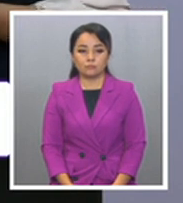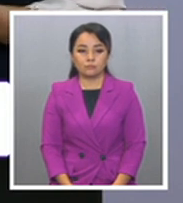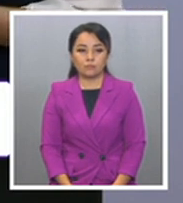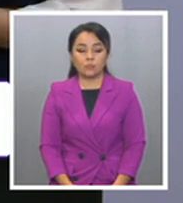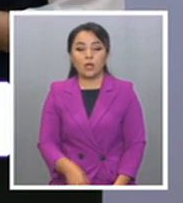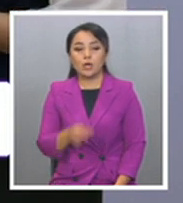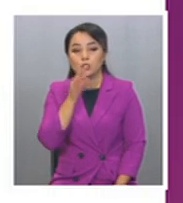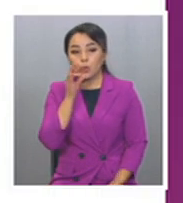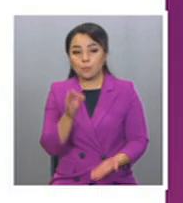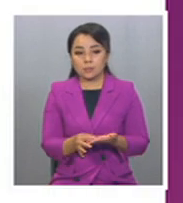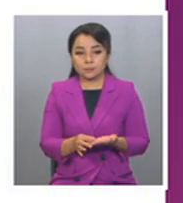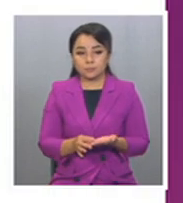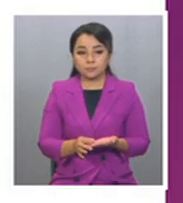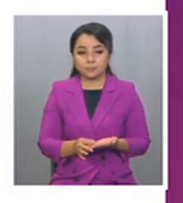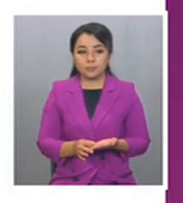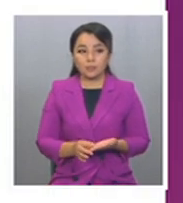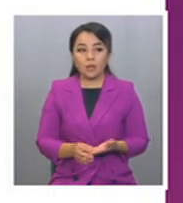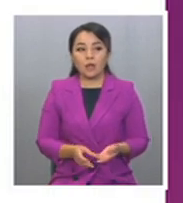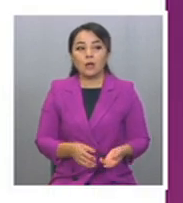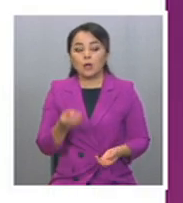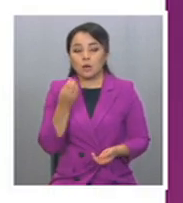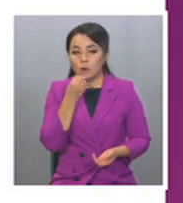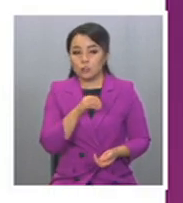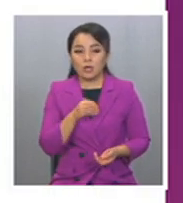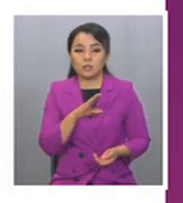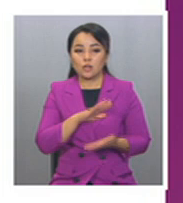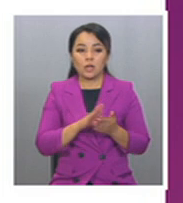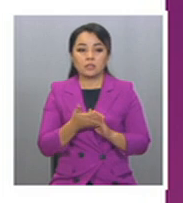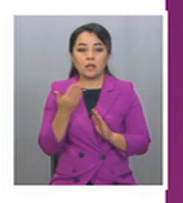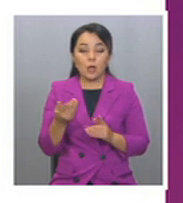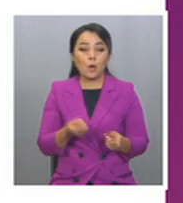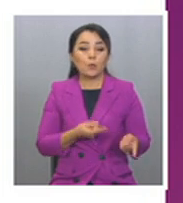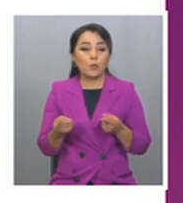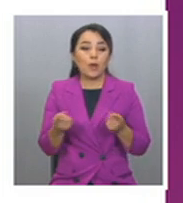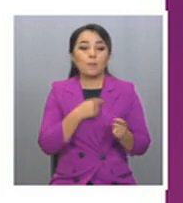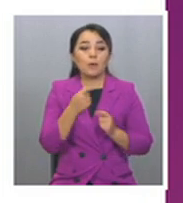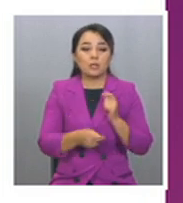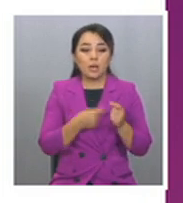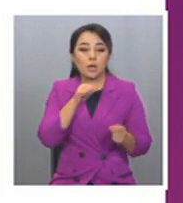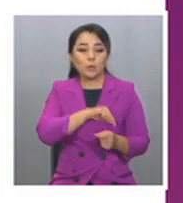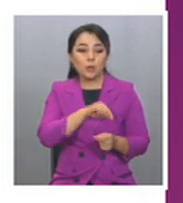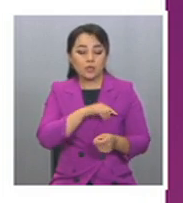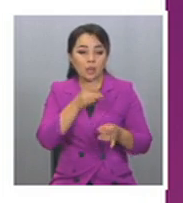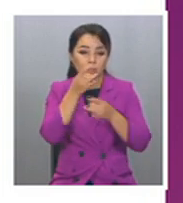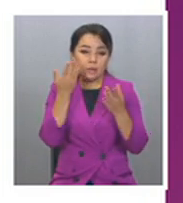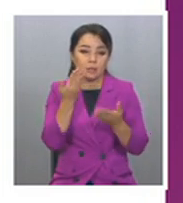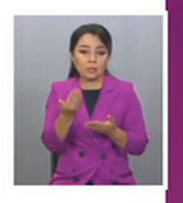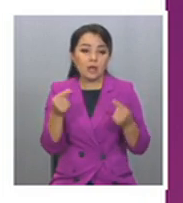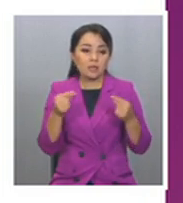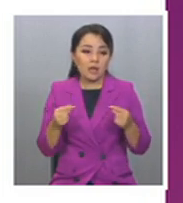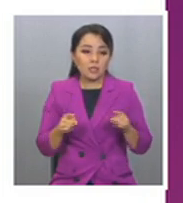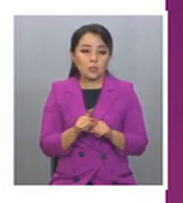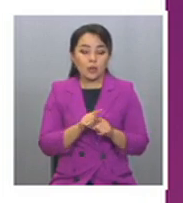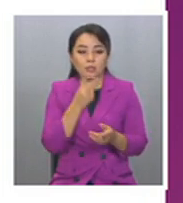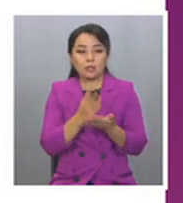Жауабы. Күшті жақтары. Көшпелілердің материалдық рухани мәдениеттері туралы нақты деректер